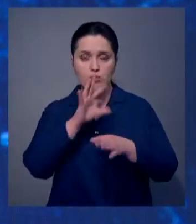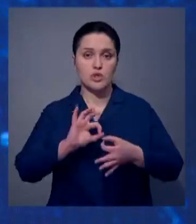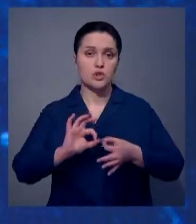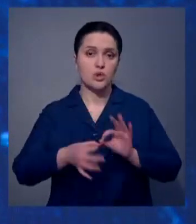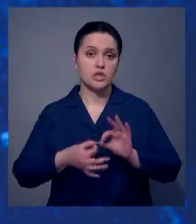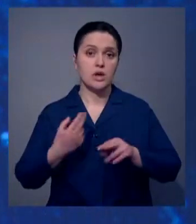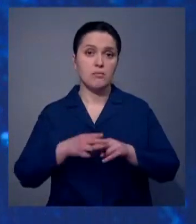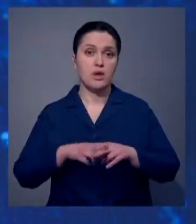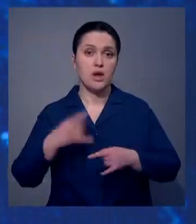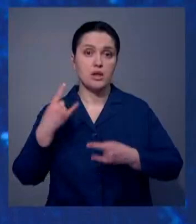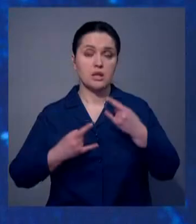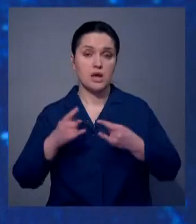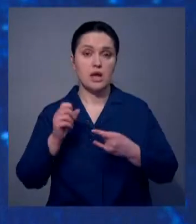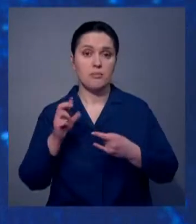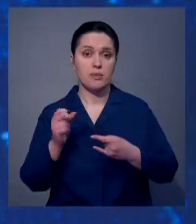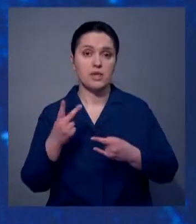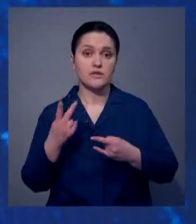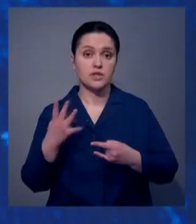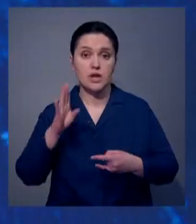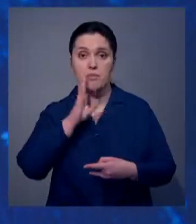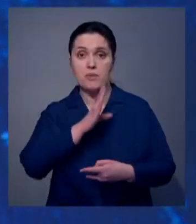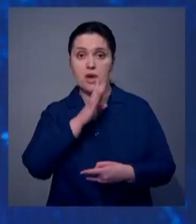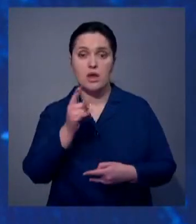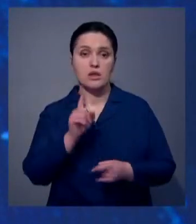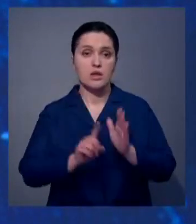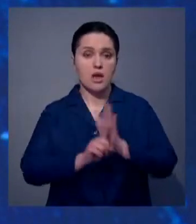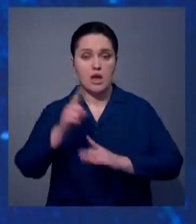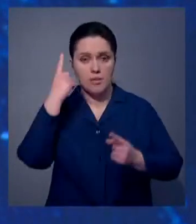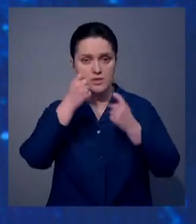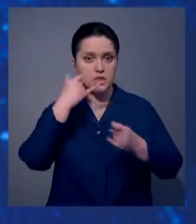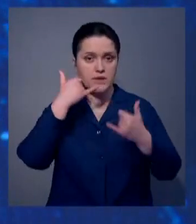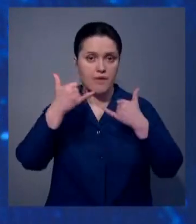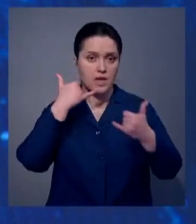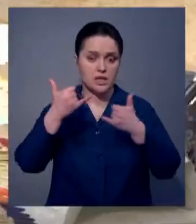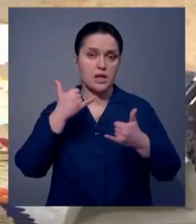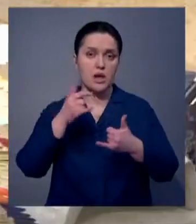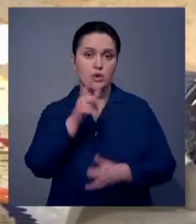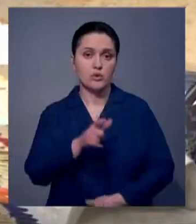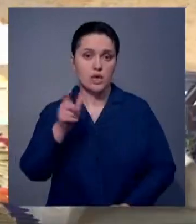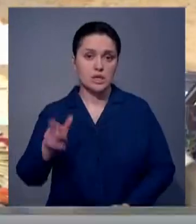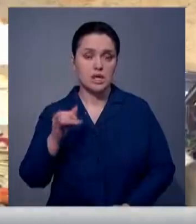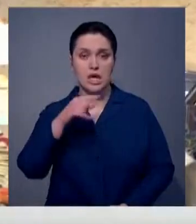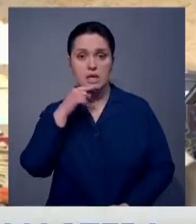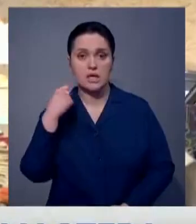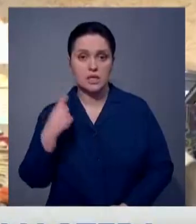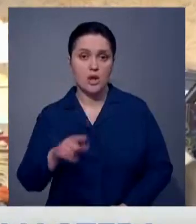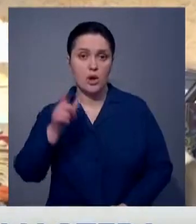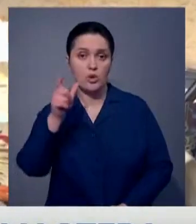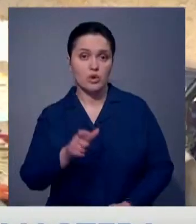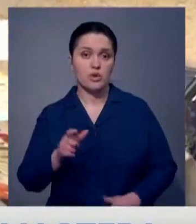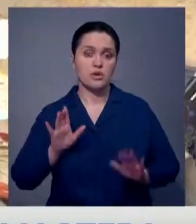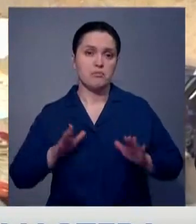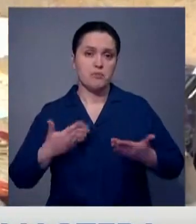сложности. После выхода в эфир сюжета на телеканале «Хабар-24» маме юного мастера начали поступать звонки от неравнодушных казахстанцев и